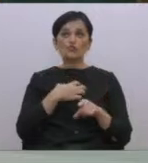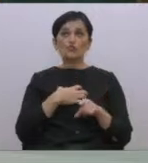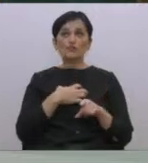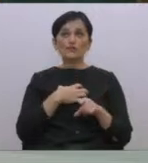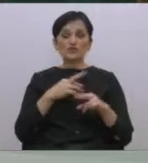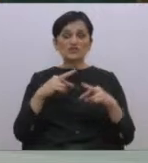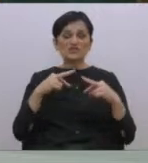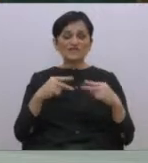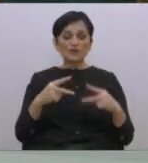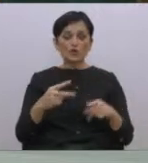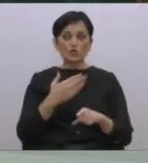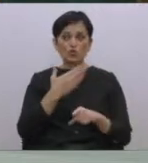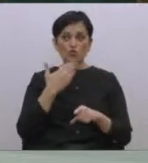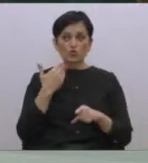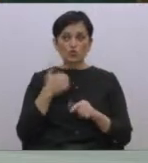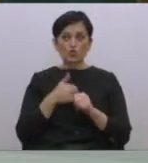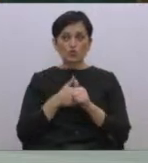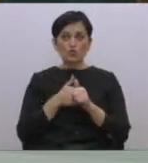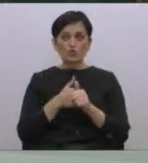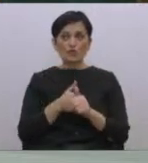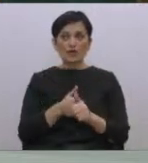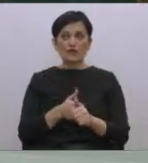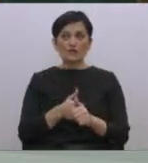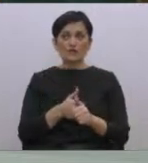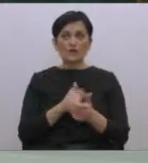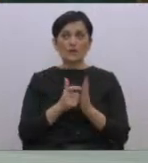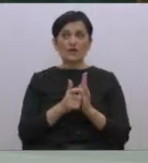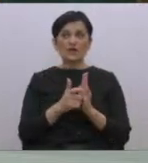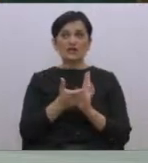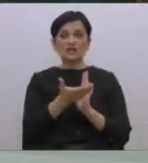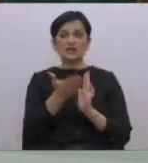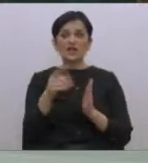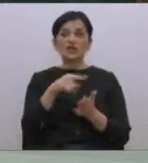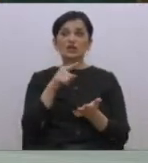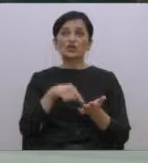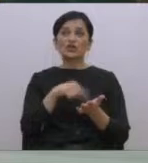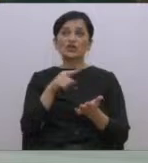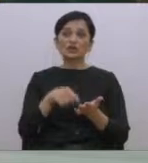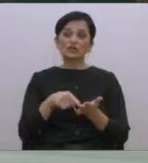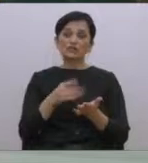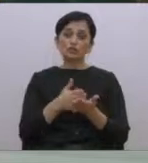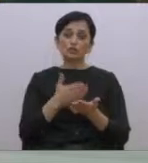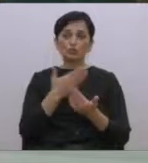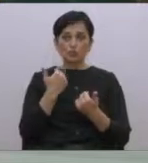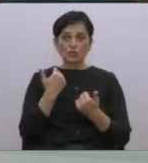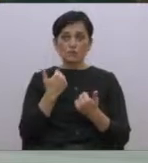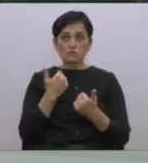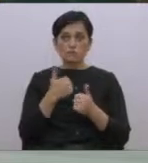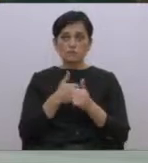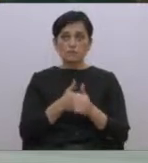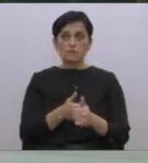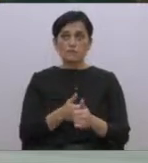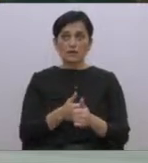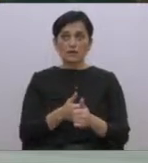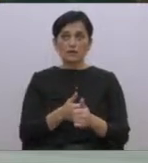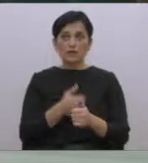არ ყოფილა. მიუყვები მე და დარბაზში ვიკითხავ კითხვები, რასთან დაკავშირებით იქნება, ასე რომ გავუყვებით და ნახოთ თუ იქნება